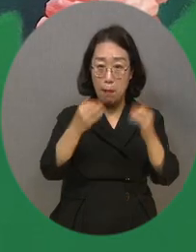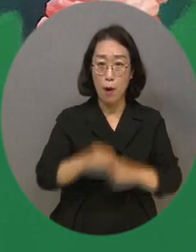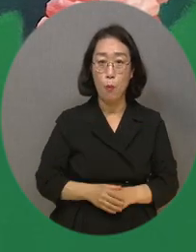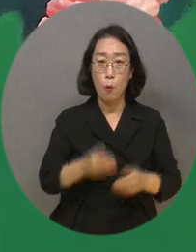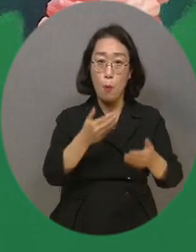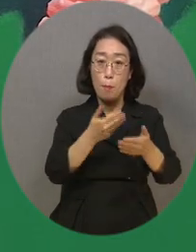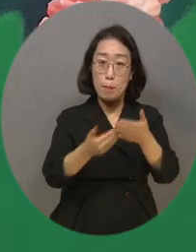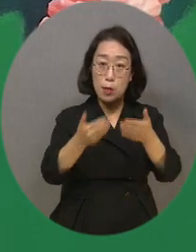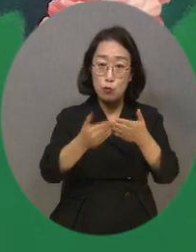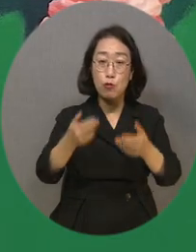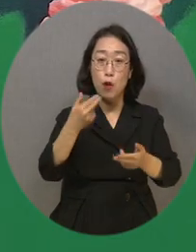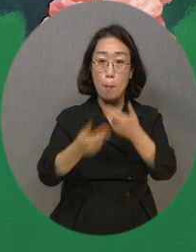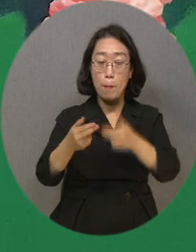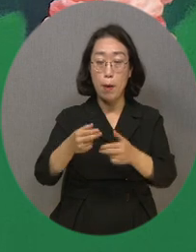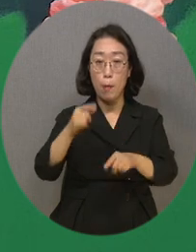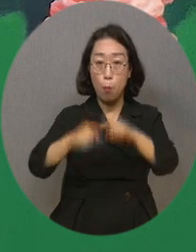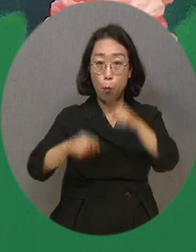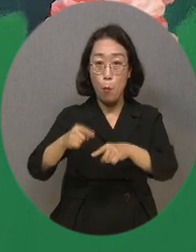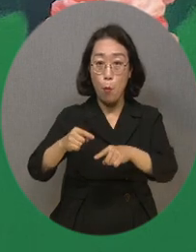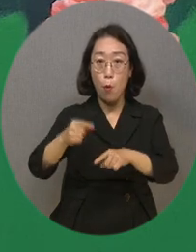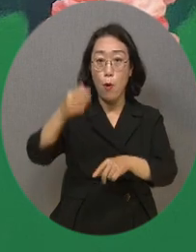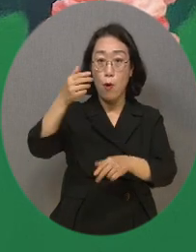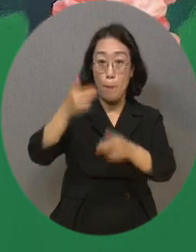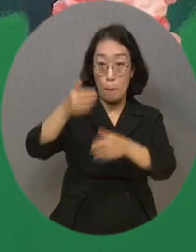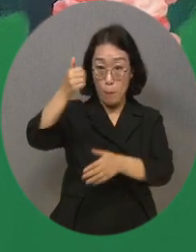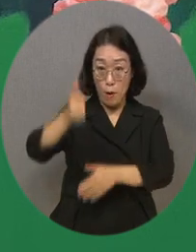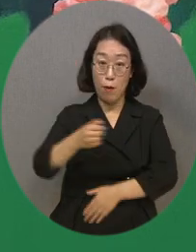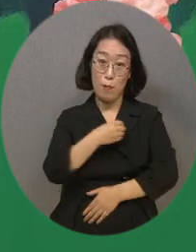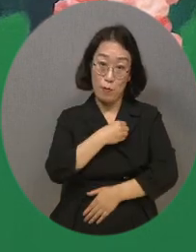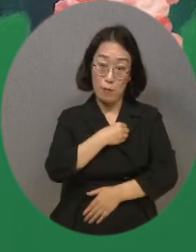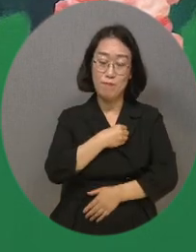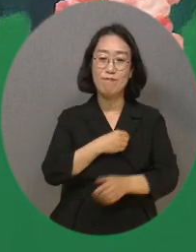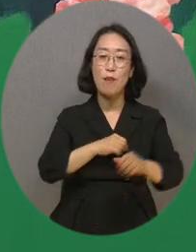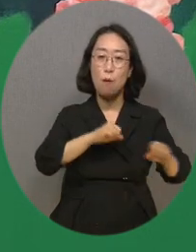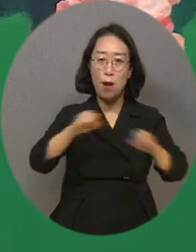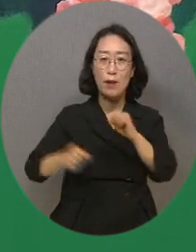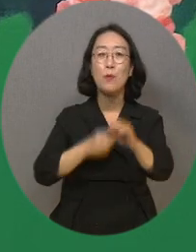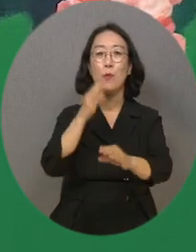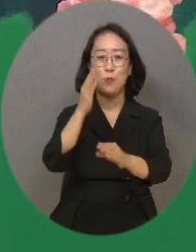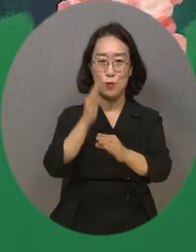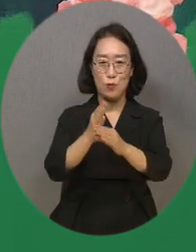한국미술협회 목포지부 회장으로 왕성한 활동을 하고 있습니다.